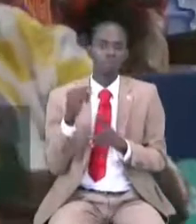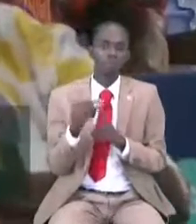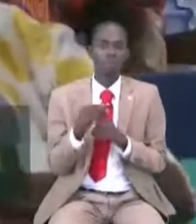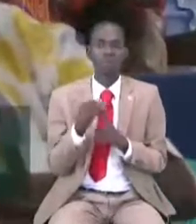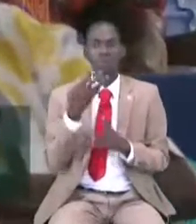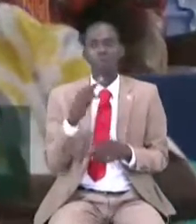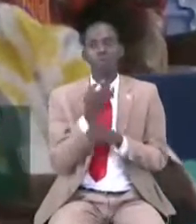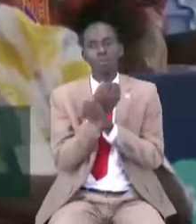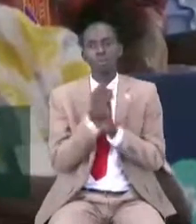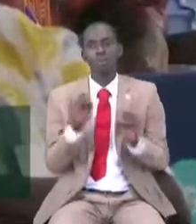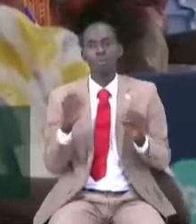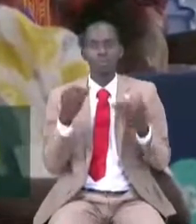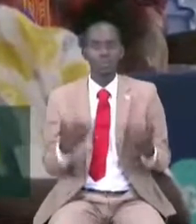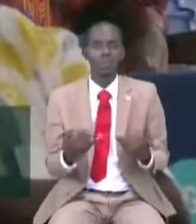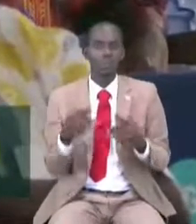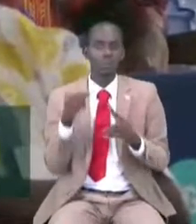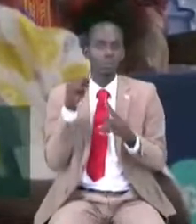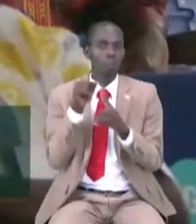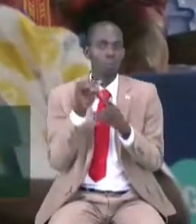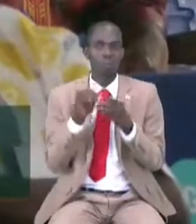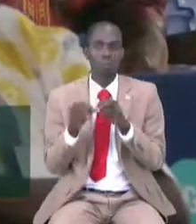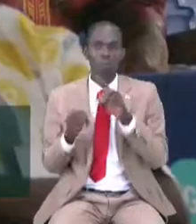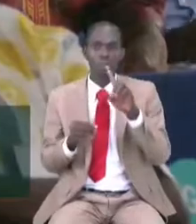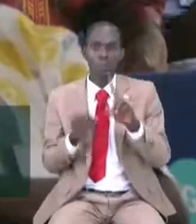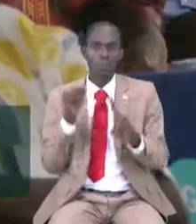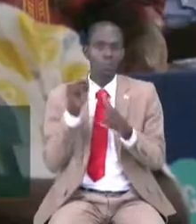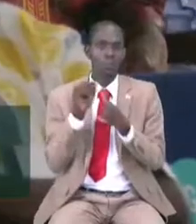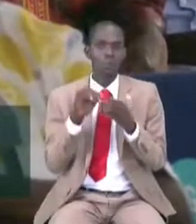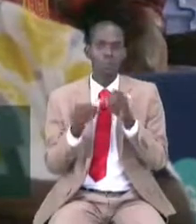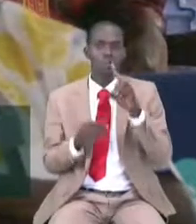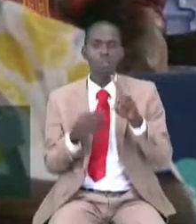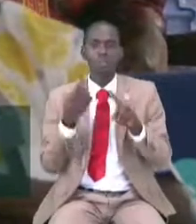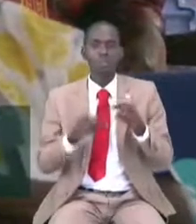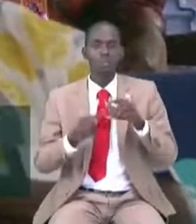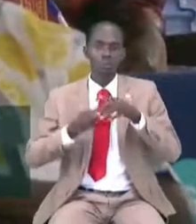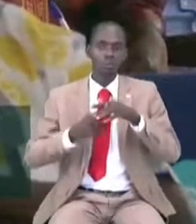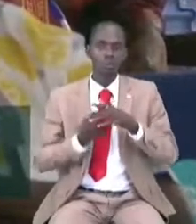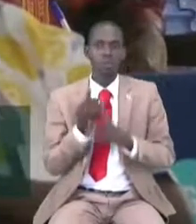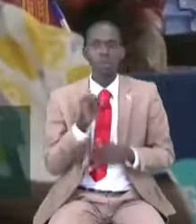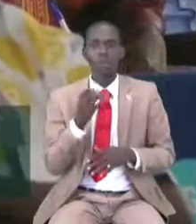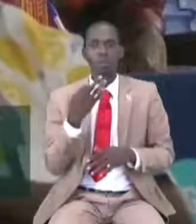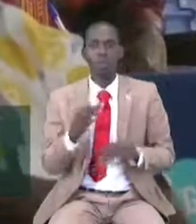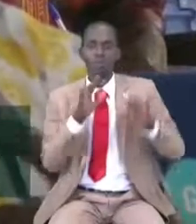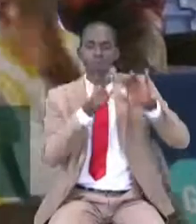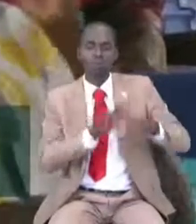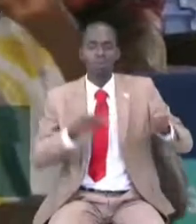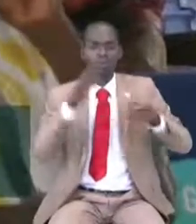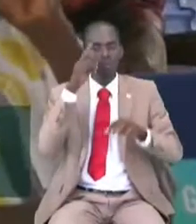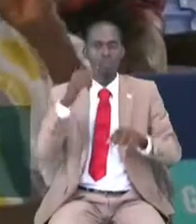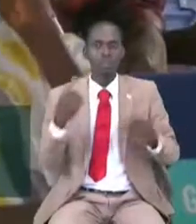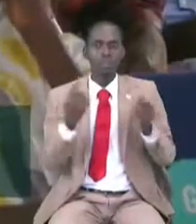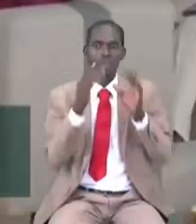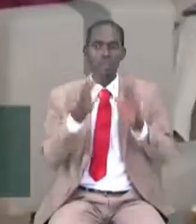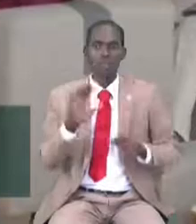source de la miséricorde pour le salut des pécheurs. Comme nous